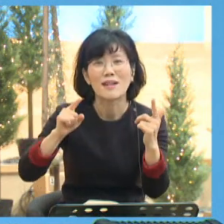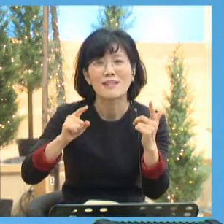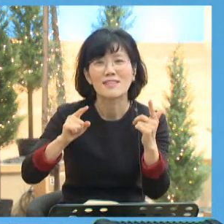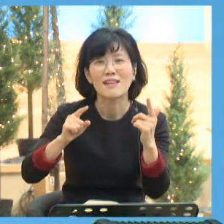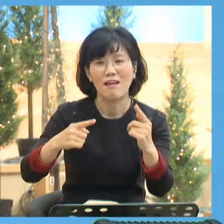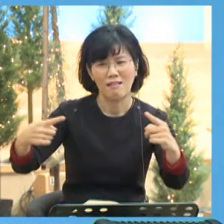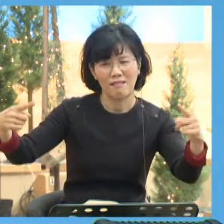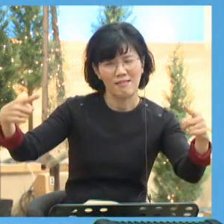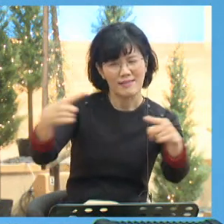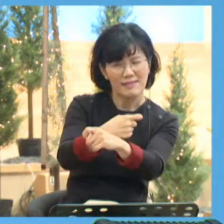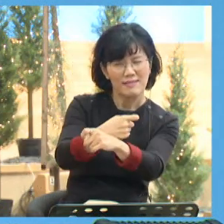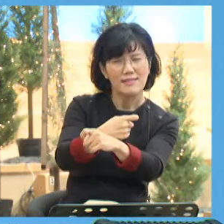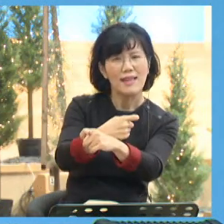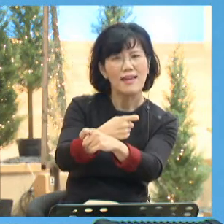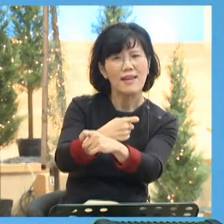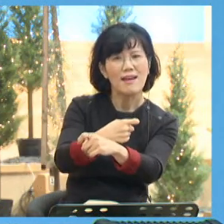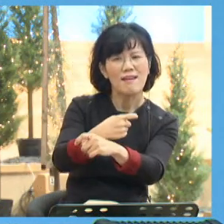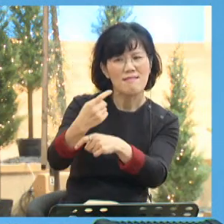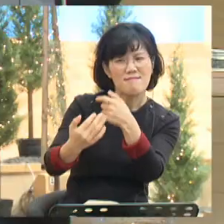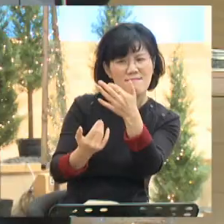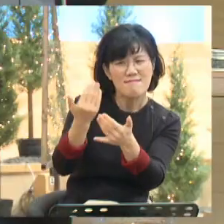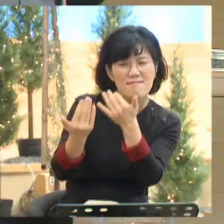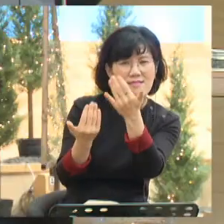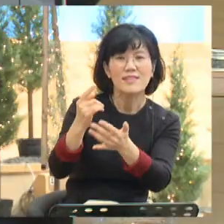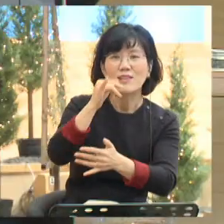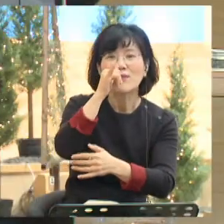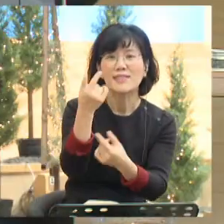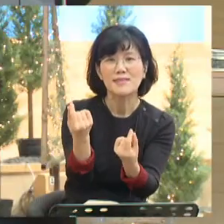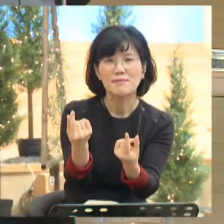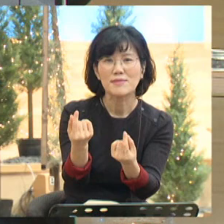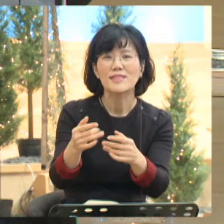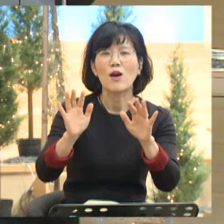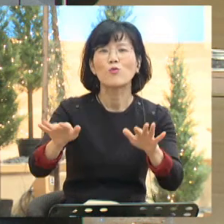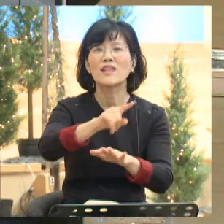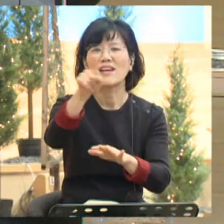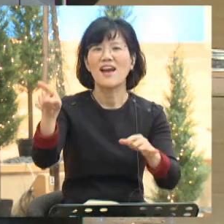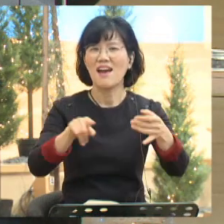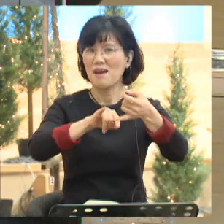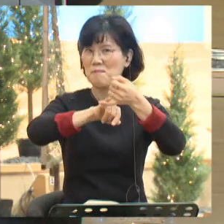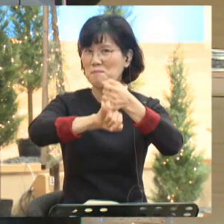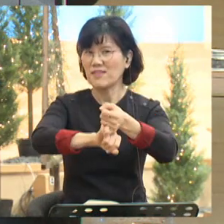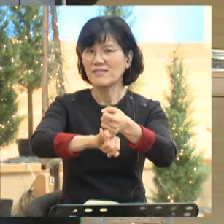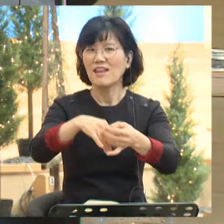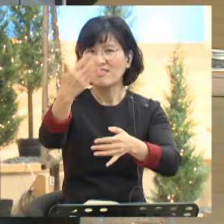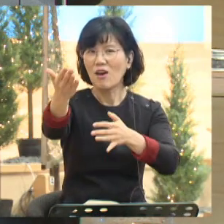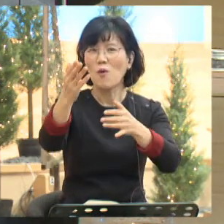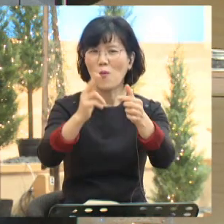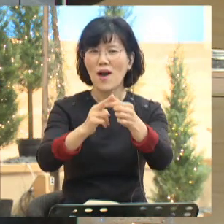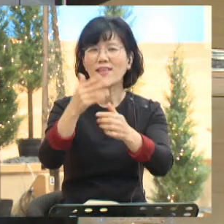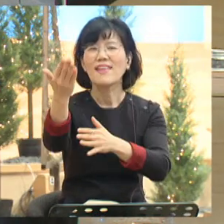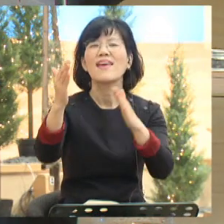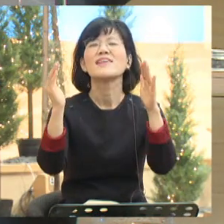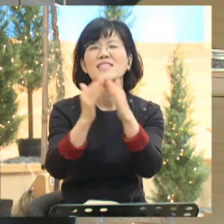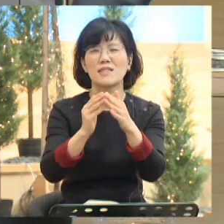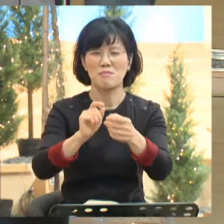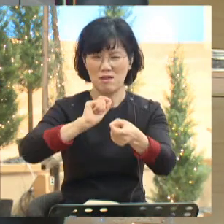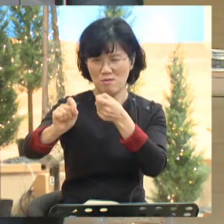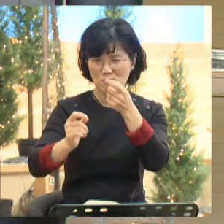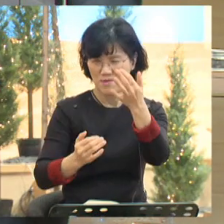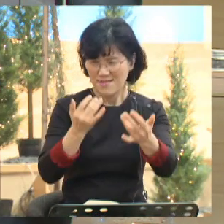적대감 연막 불태우며 나오는데 자 보세요 우리가 반드시 너와 내 집을 2